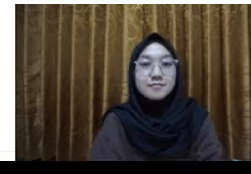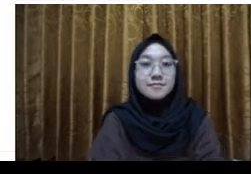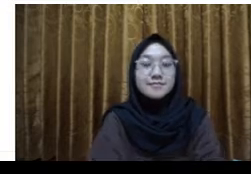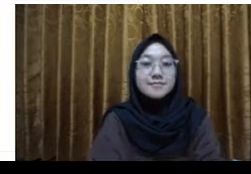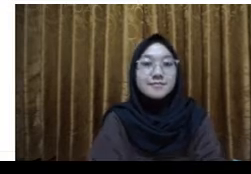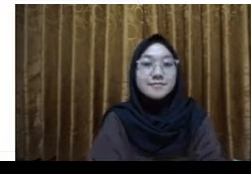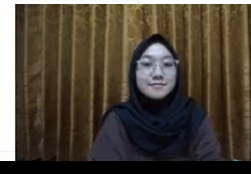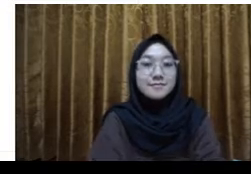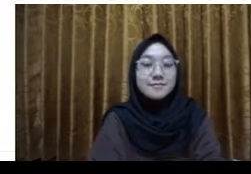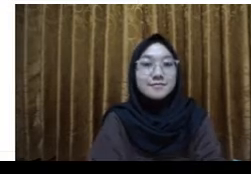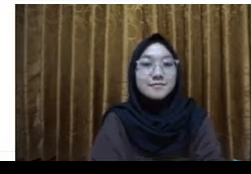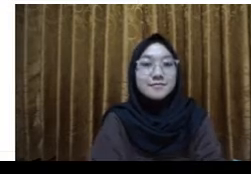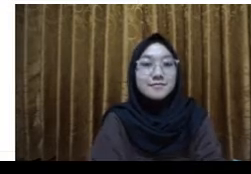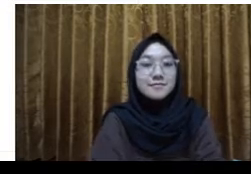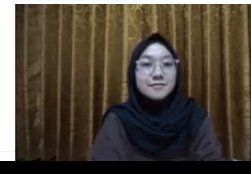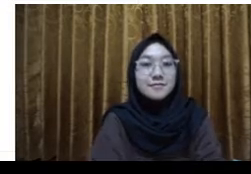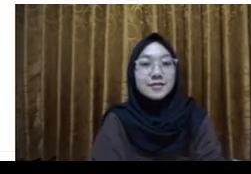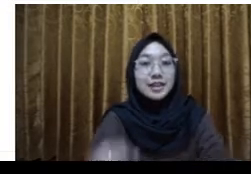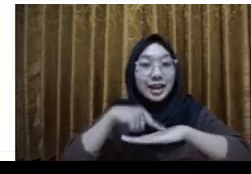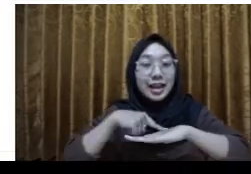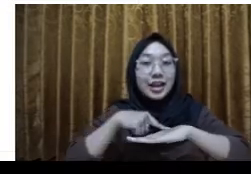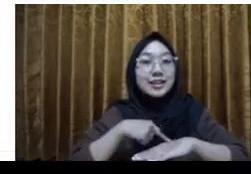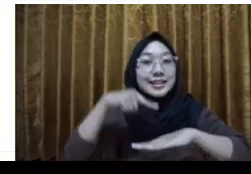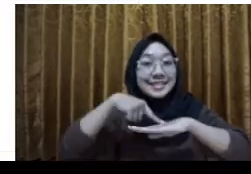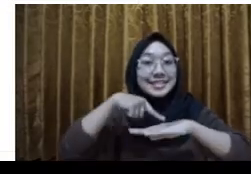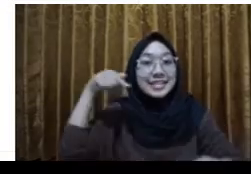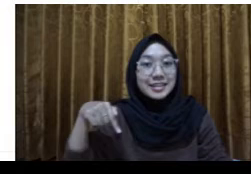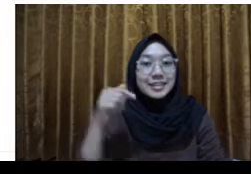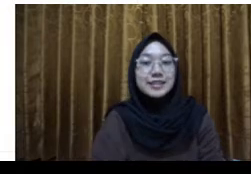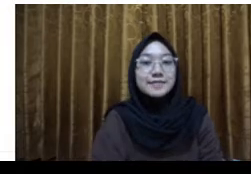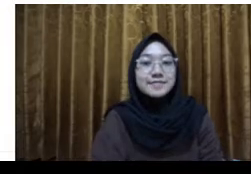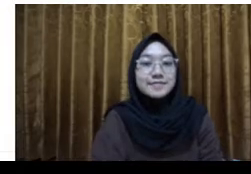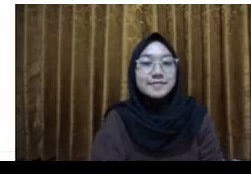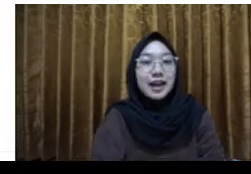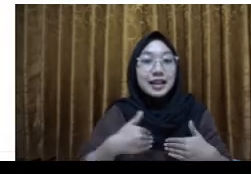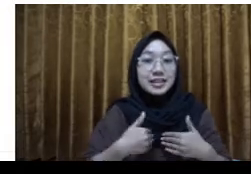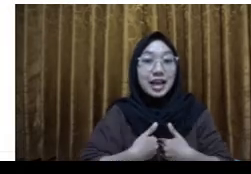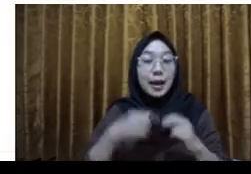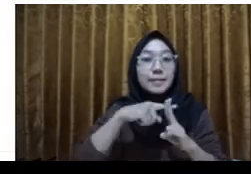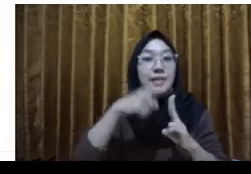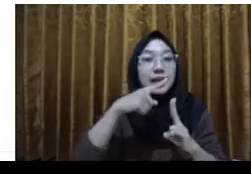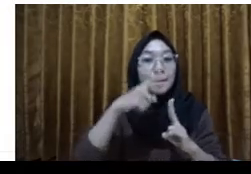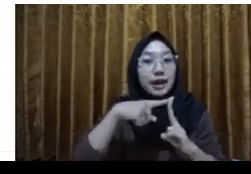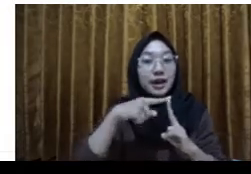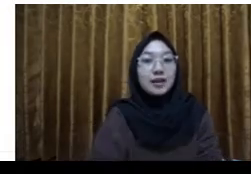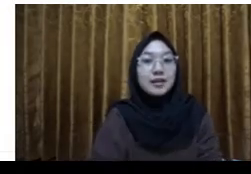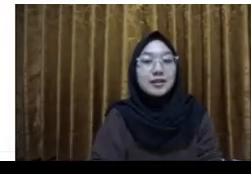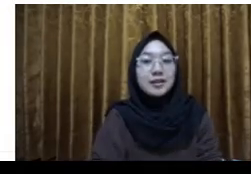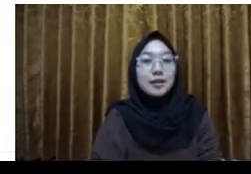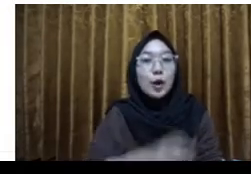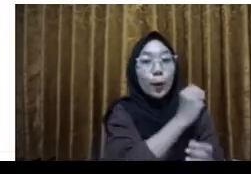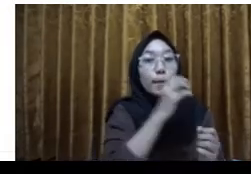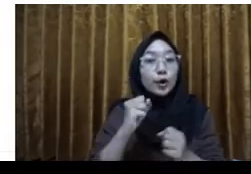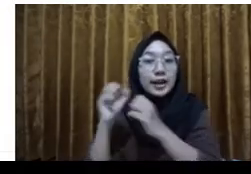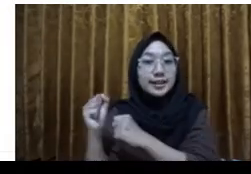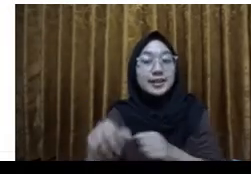folder modified 10. Nah, di sini ada beberapa komponen ya yang nanti akan terbungkus menjadi sebuah